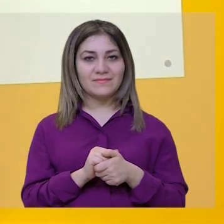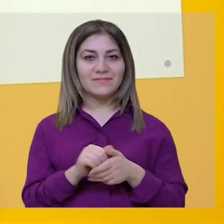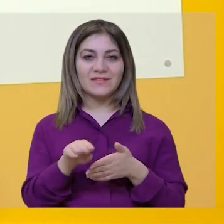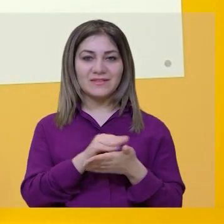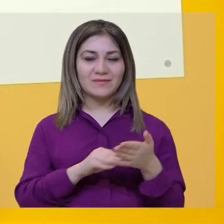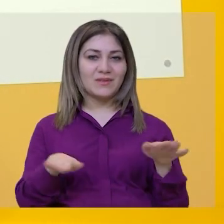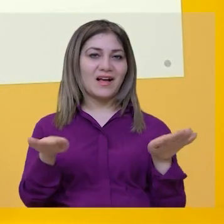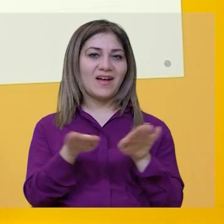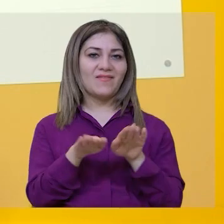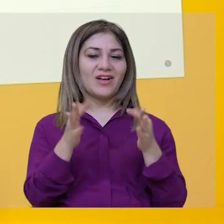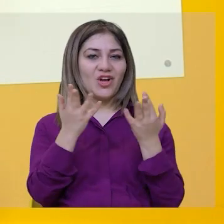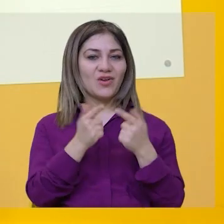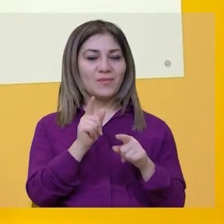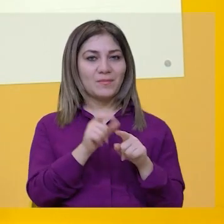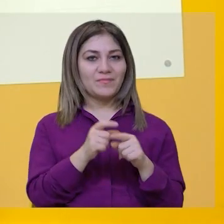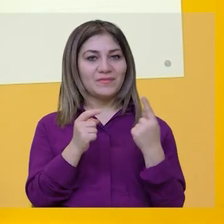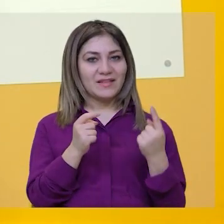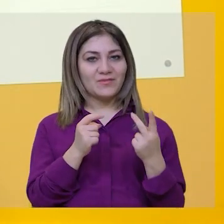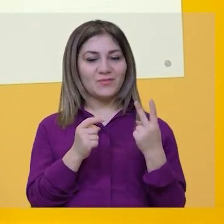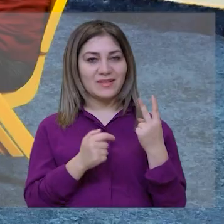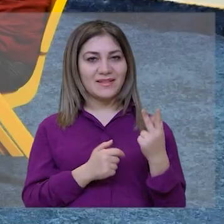եւս հաշվում ենք բառերը։